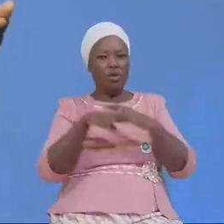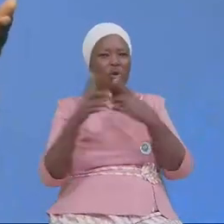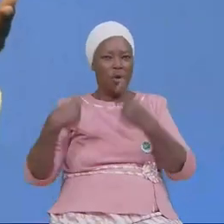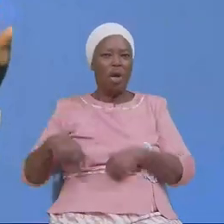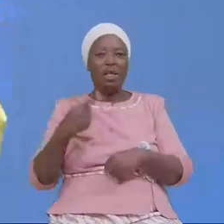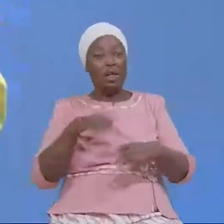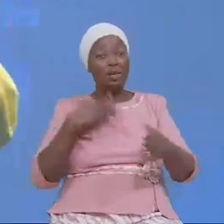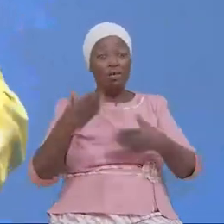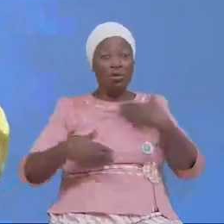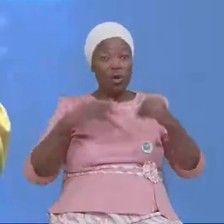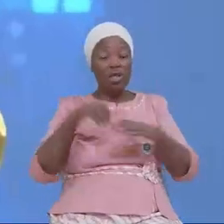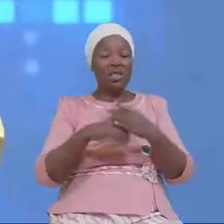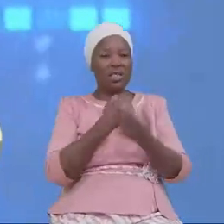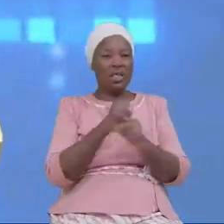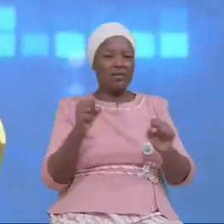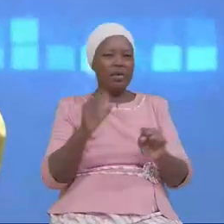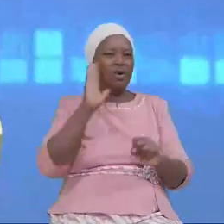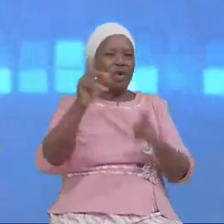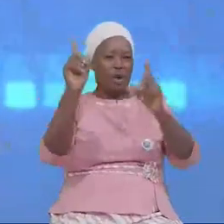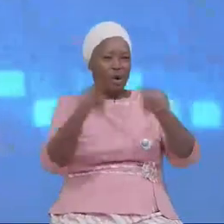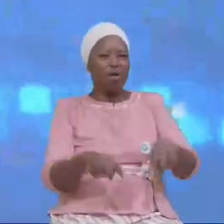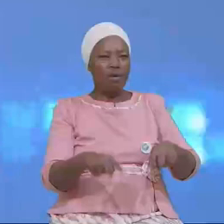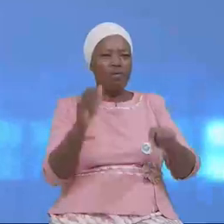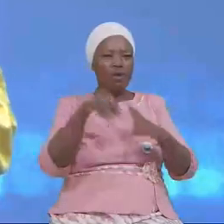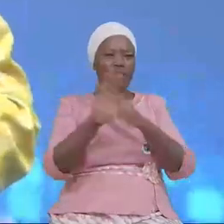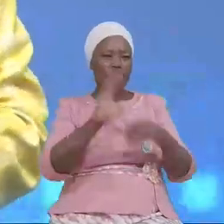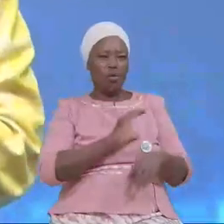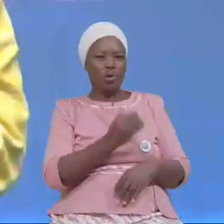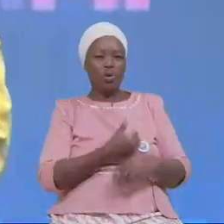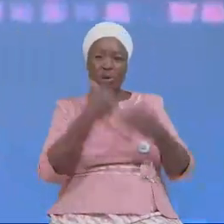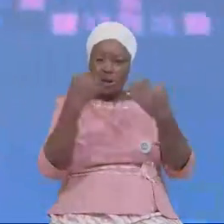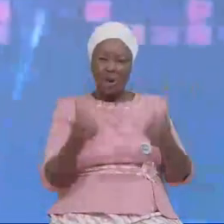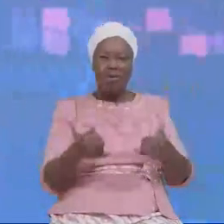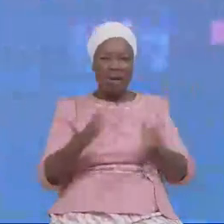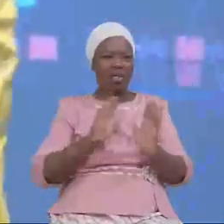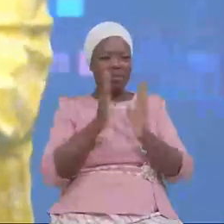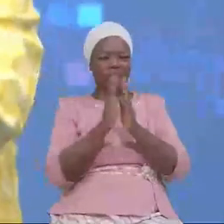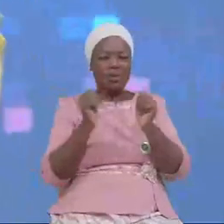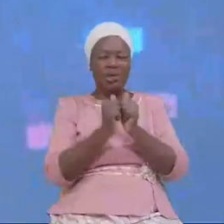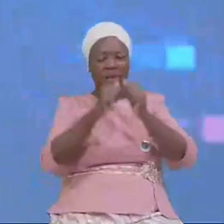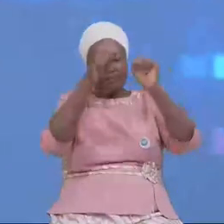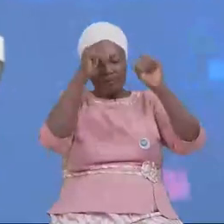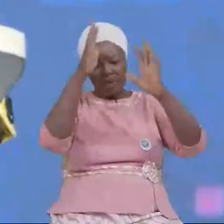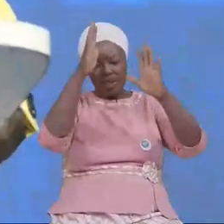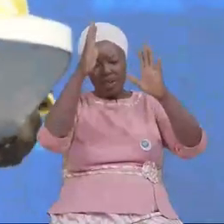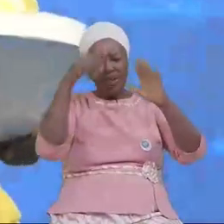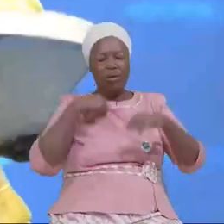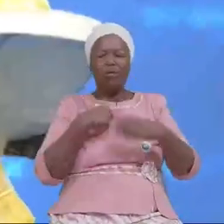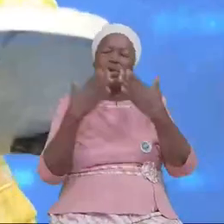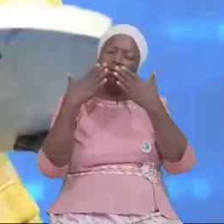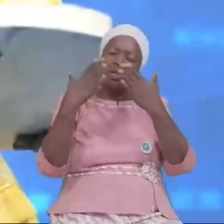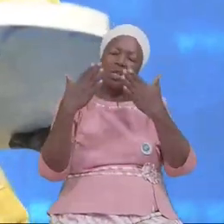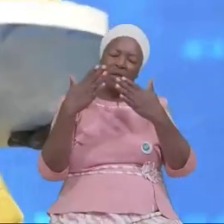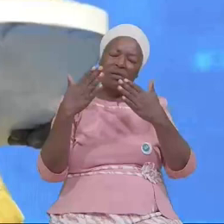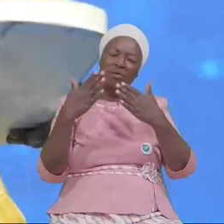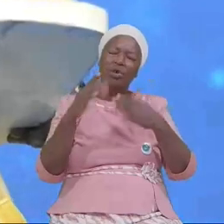le salut viendra dans votre âme maintenant. Prions ensemble. Père, nous te remercions. Tu